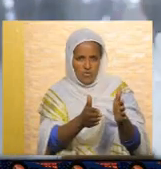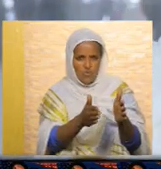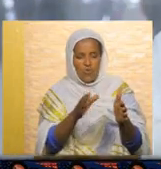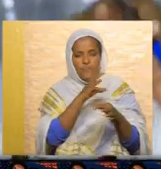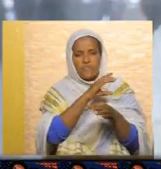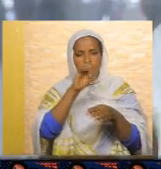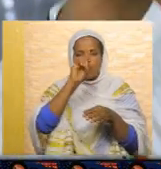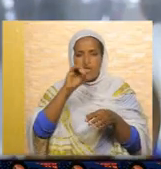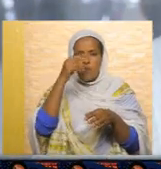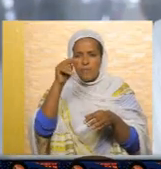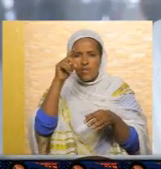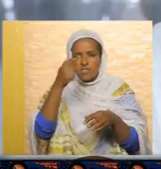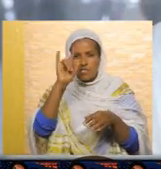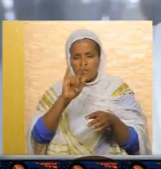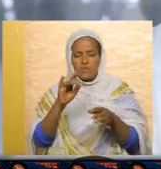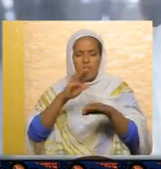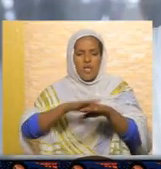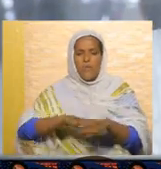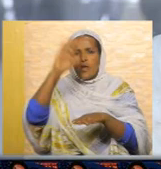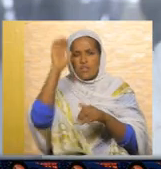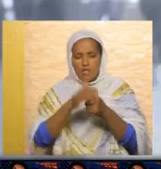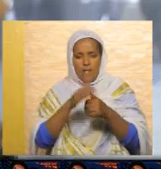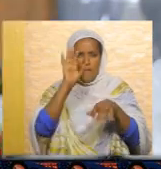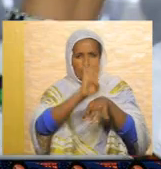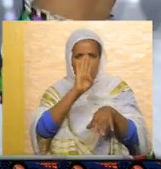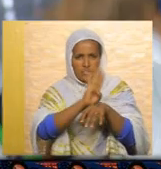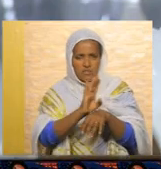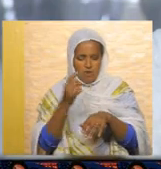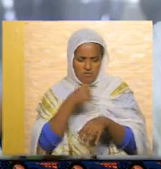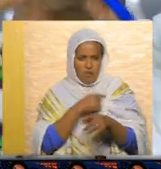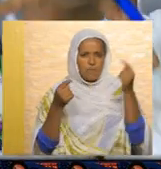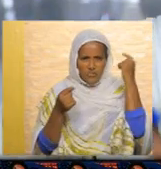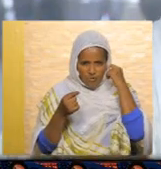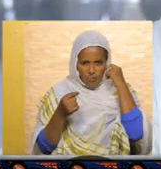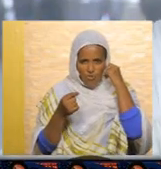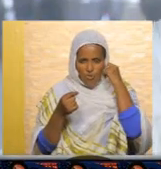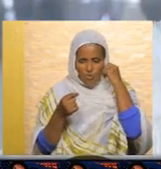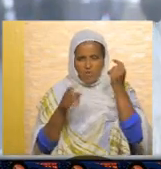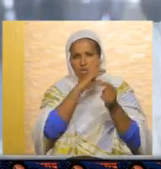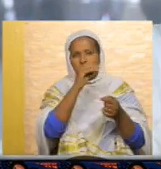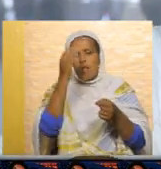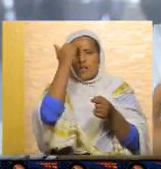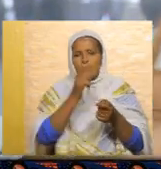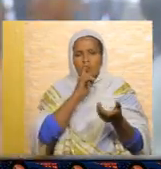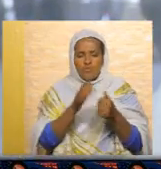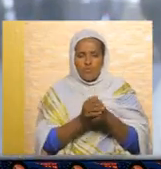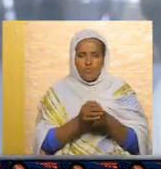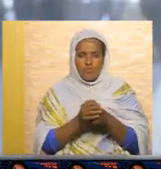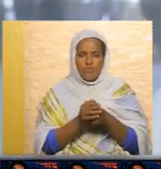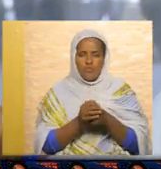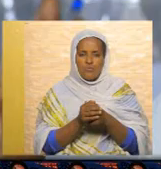ጫና የመፍጠር አቅም አላት ቤተ ክርስቲያኒቱ። የኦርቶዶክስ አማኞች ተቀየሩ ማለት እንደው